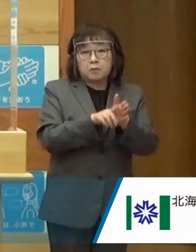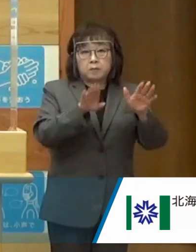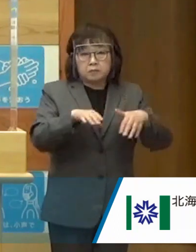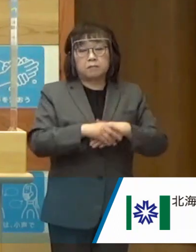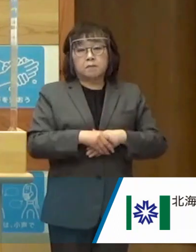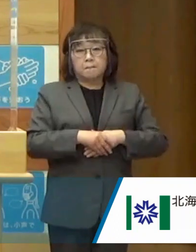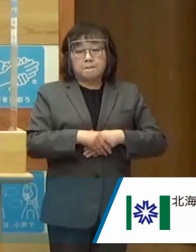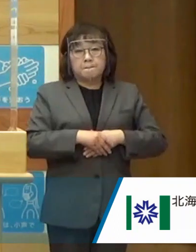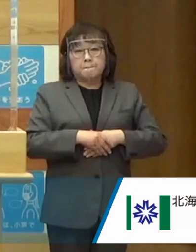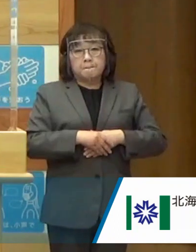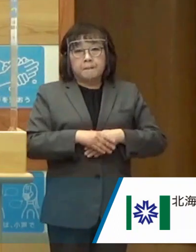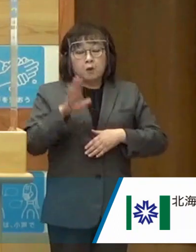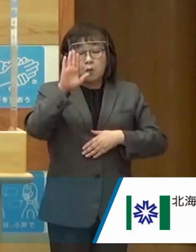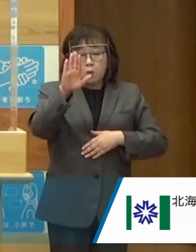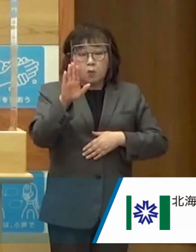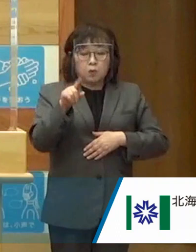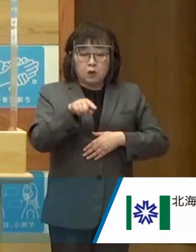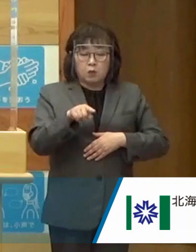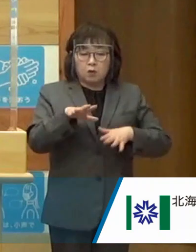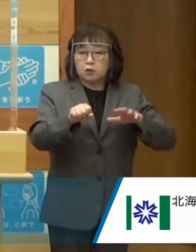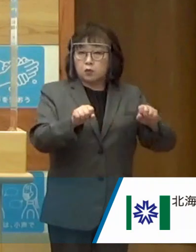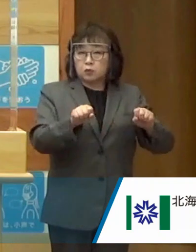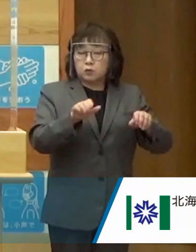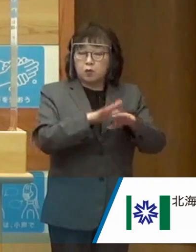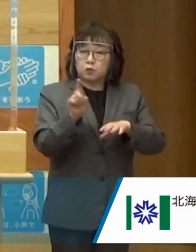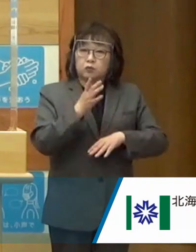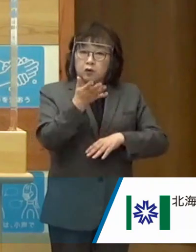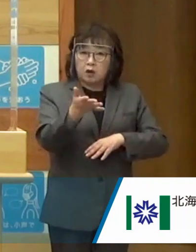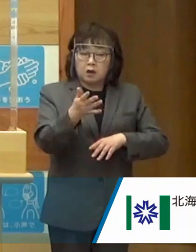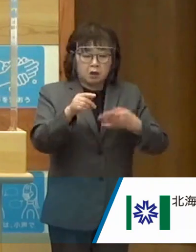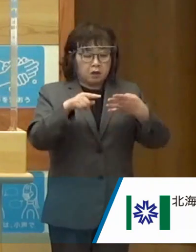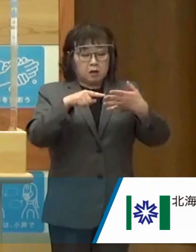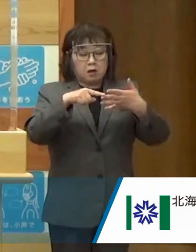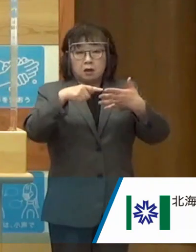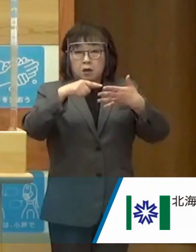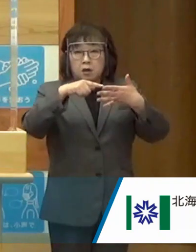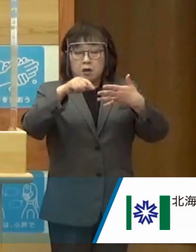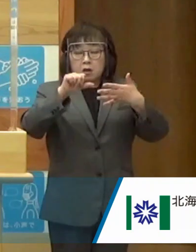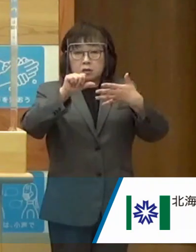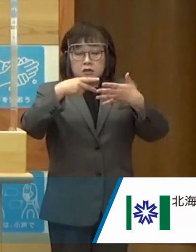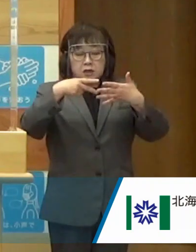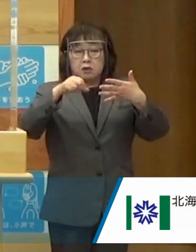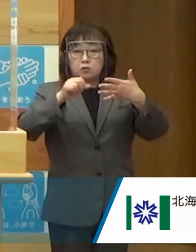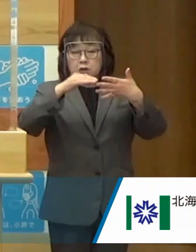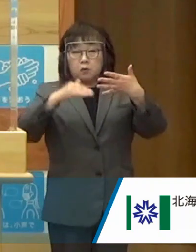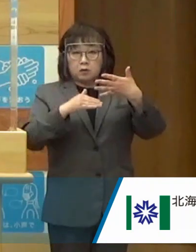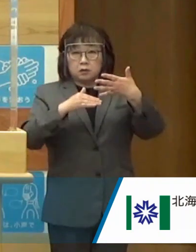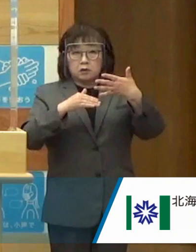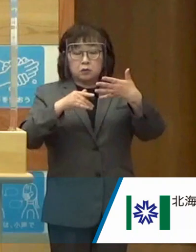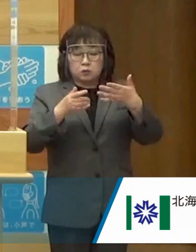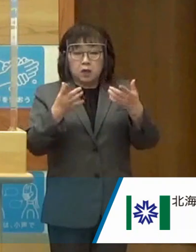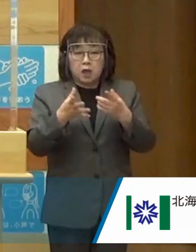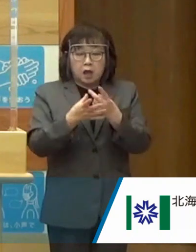。これを今後どのように確保していくのか、5類への移行とセットで検討していく必